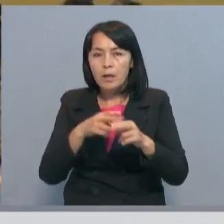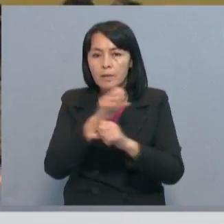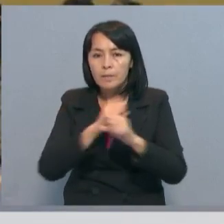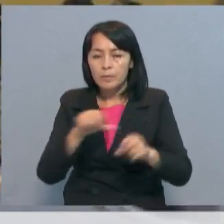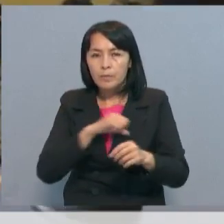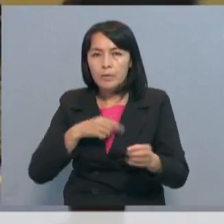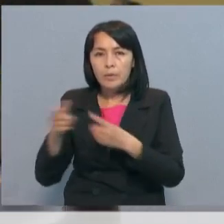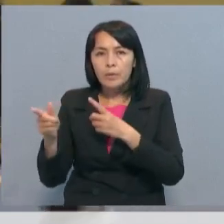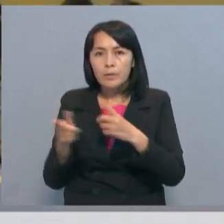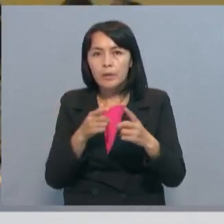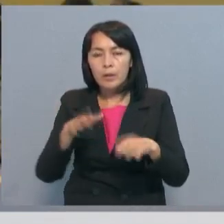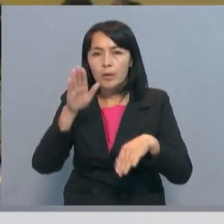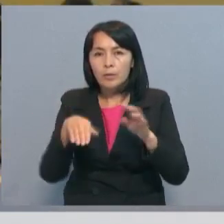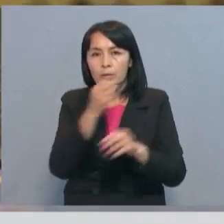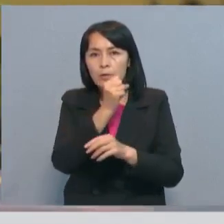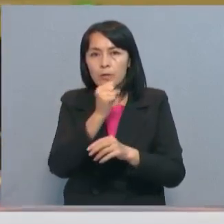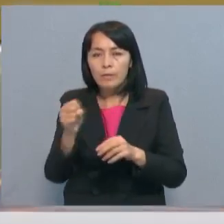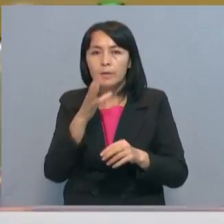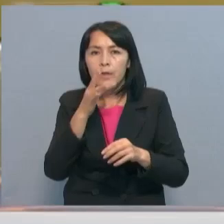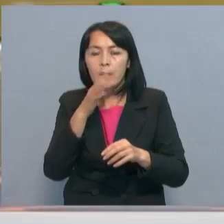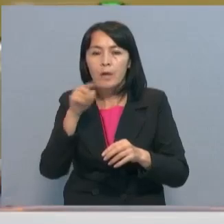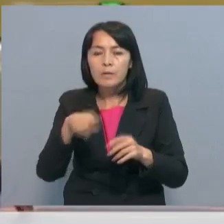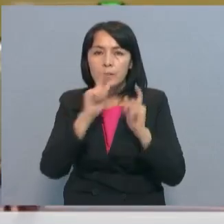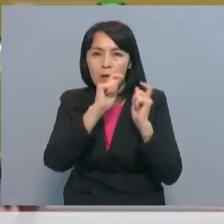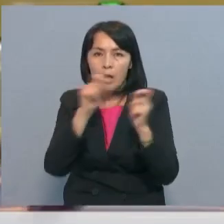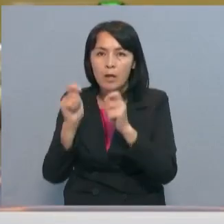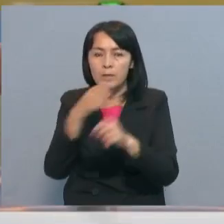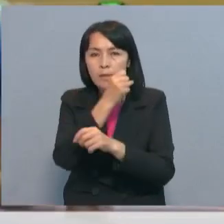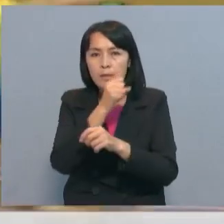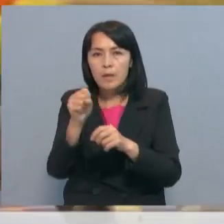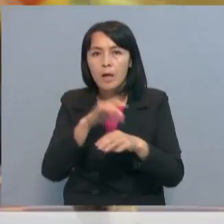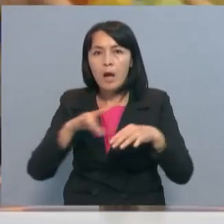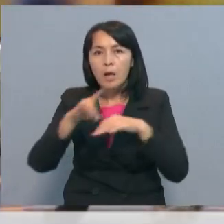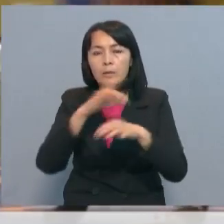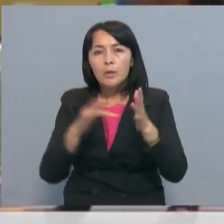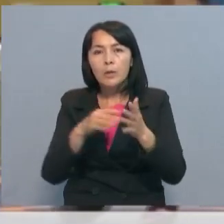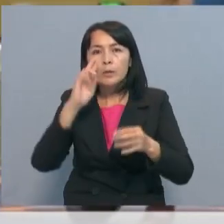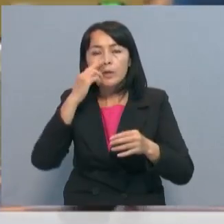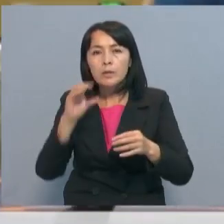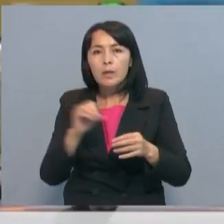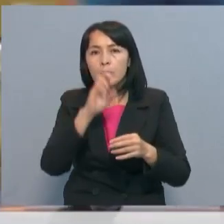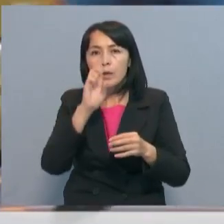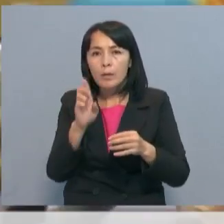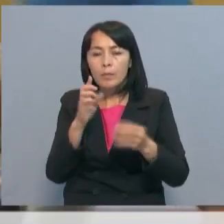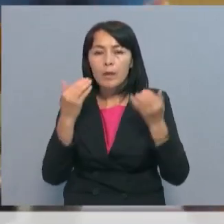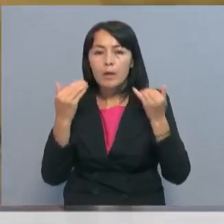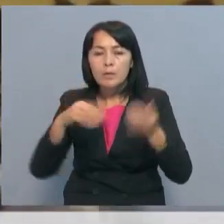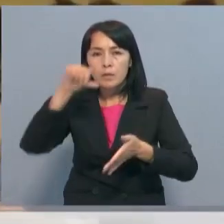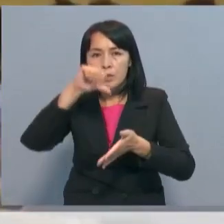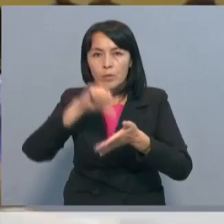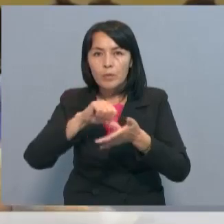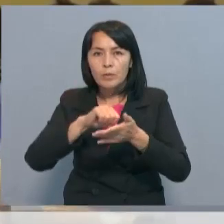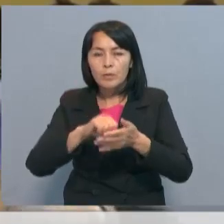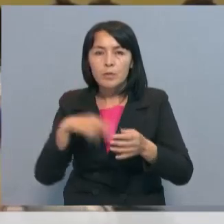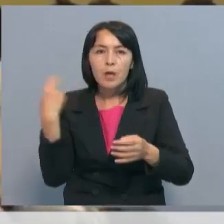своей подготовке и боевому настрою. Во время церемонии награждения победителей в аэропорту города Шымкент Ирмек Байдуашев, участвовавший